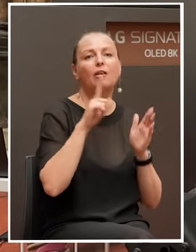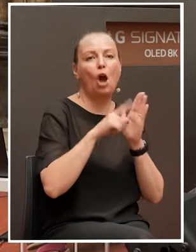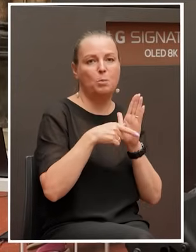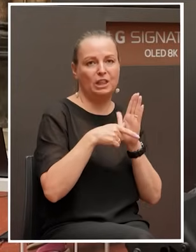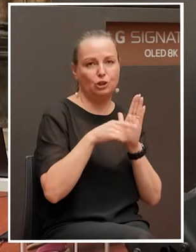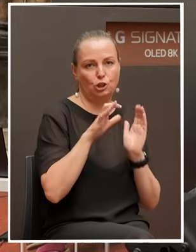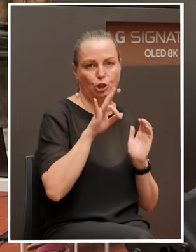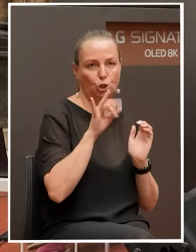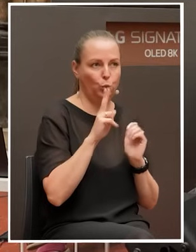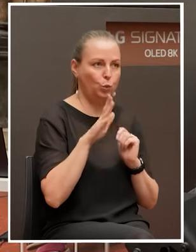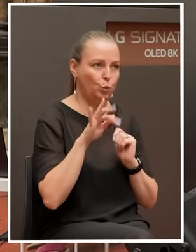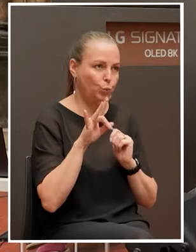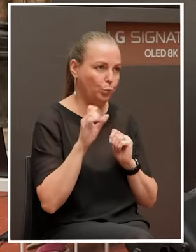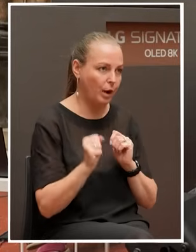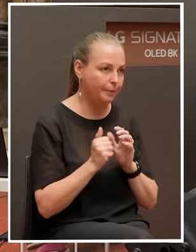структура.